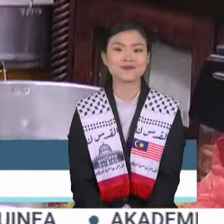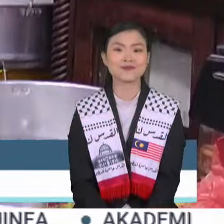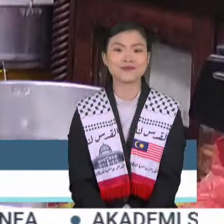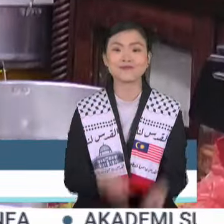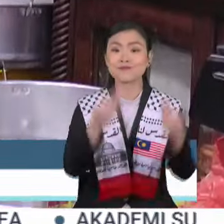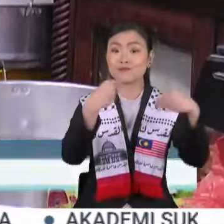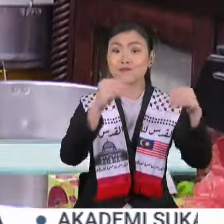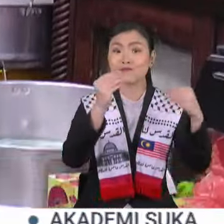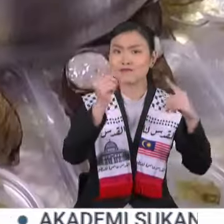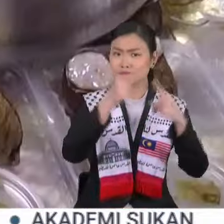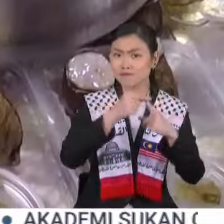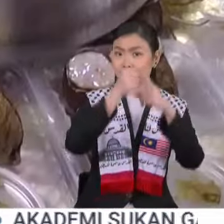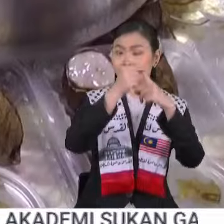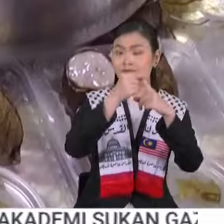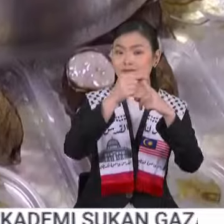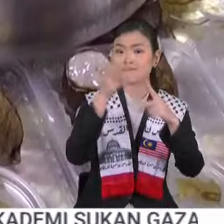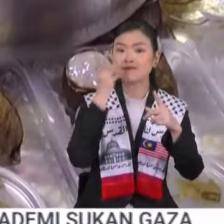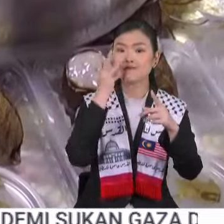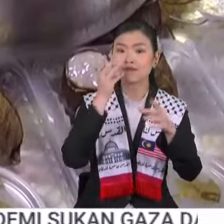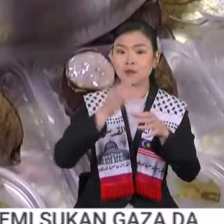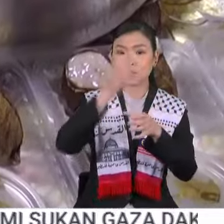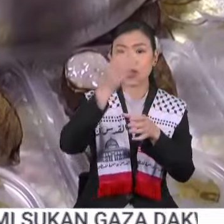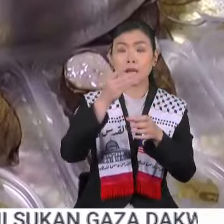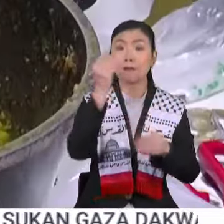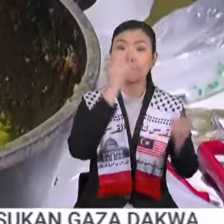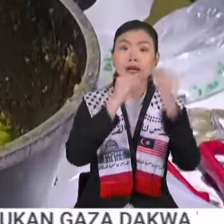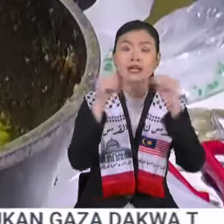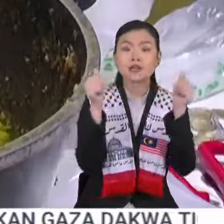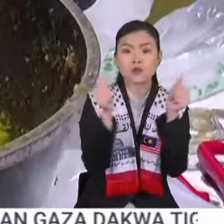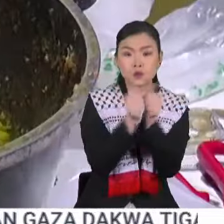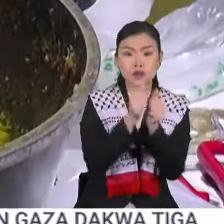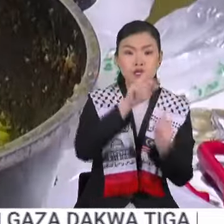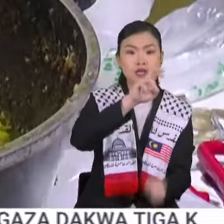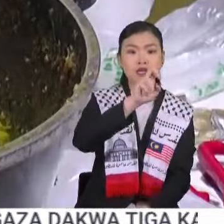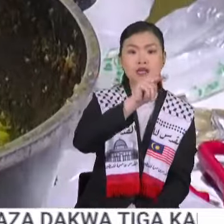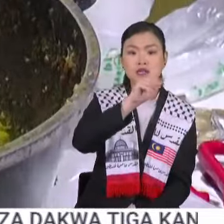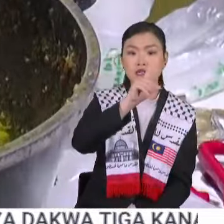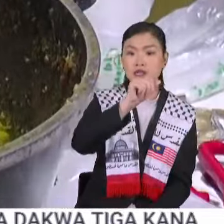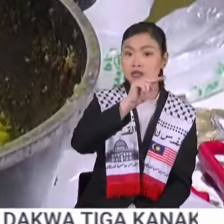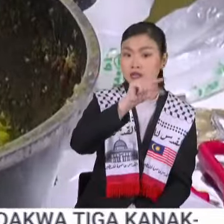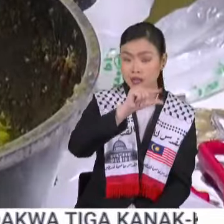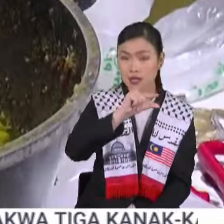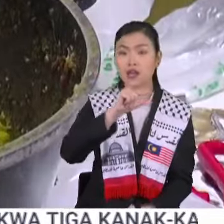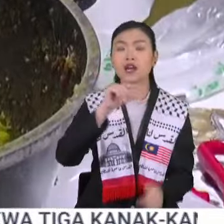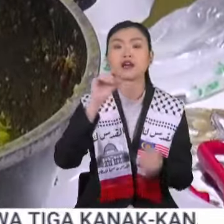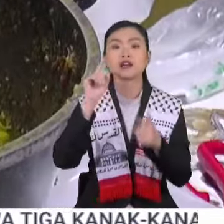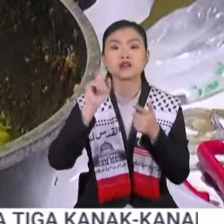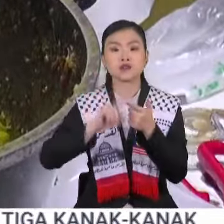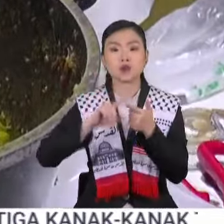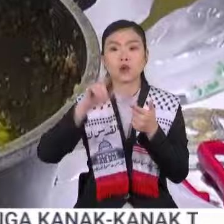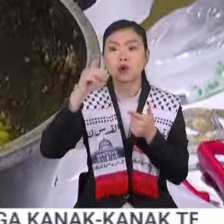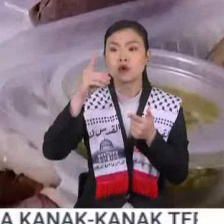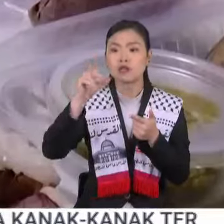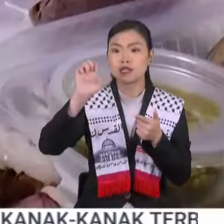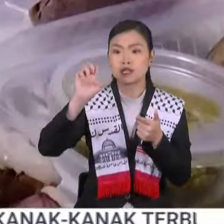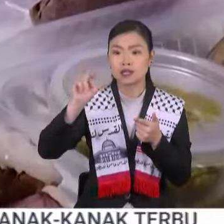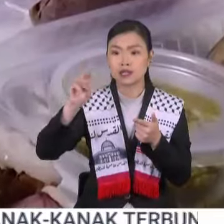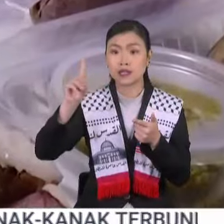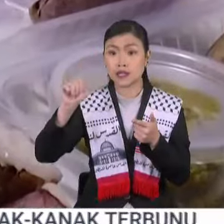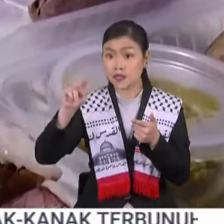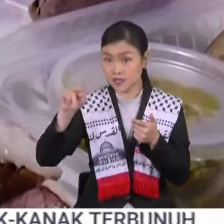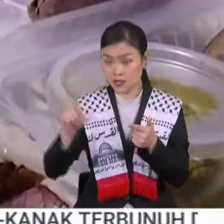Juadah unik lemang periuk kera ini dimakan dengan rendang, serunding atau dendeng dan sesuai sebagai hidangan